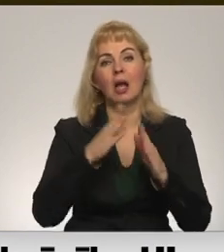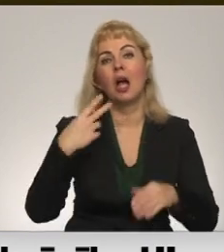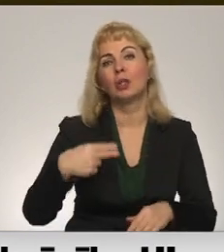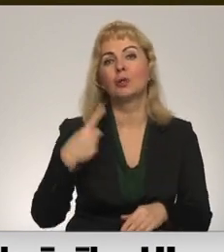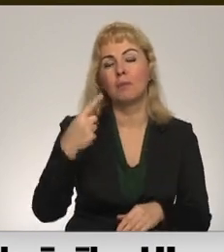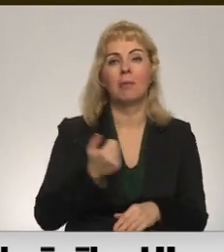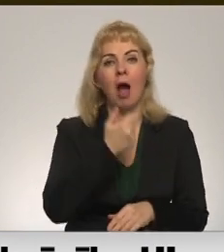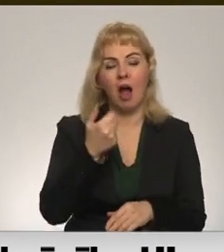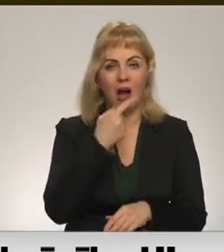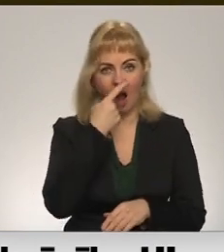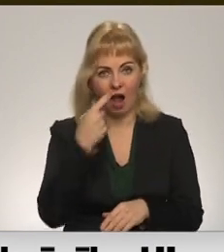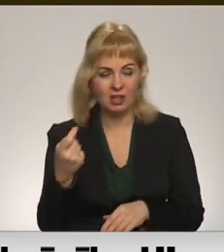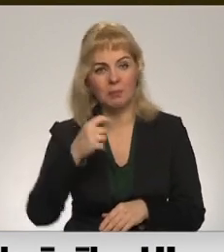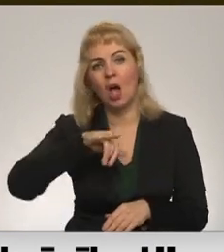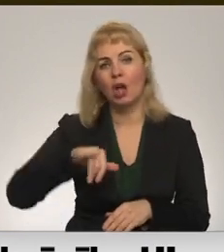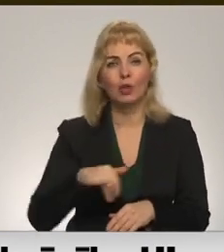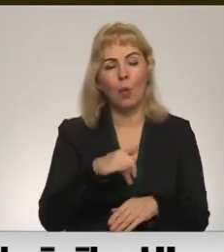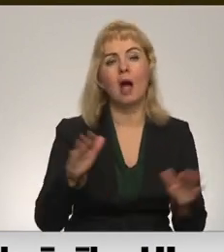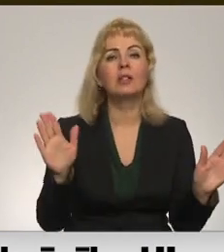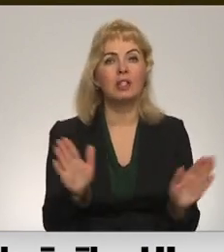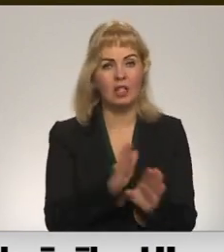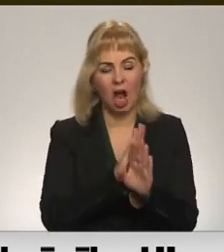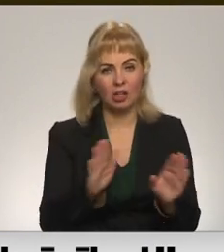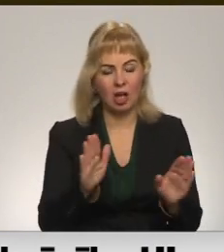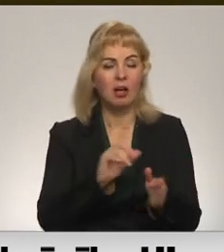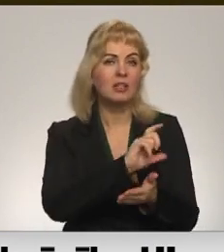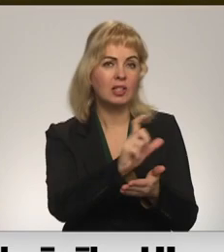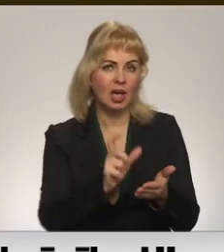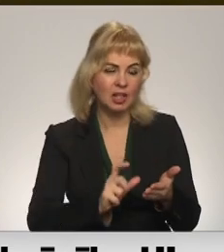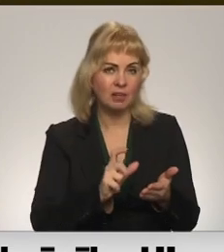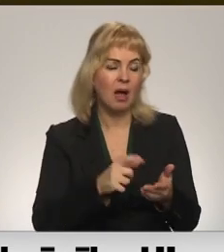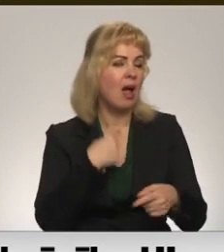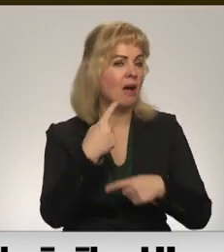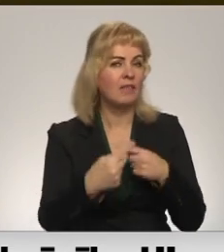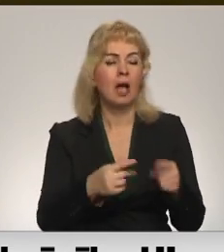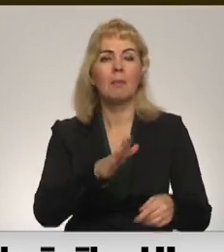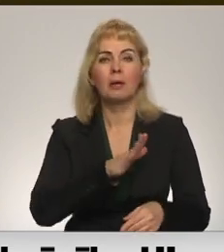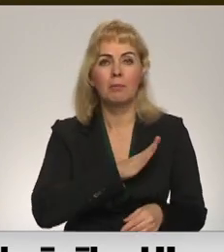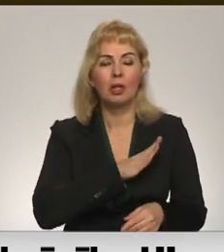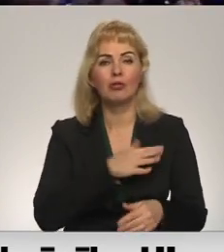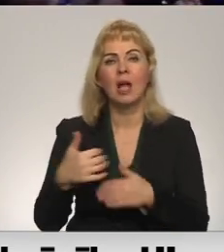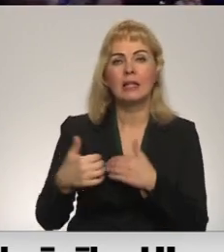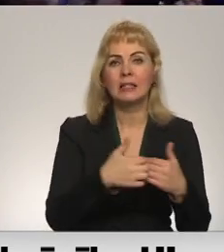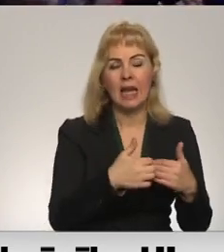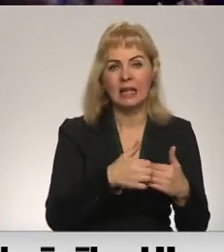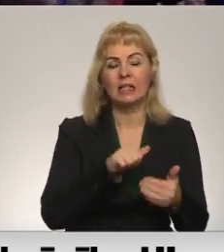21. Gadsimtā, jo dziedāšana un dziesma vienmēr ir bijis mūsu cīņas